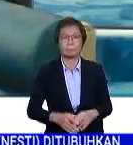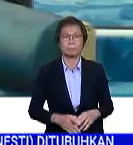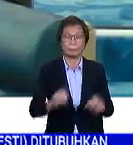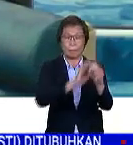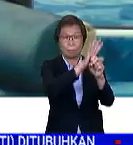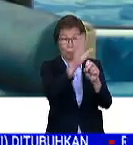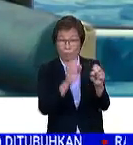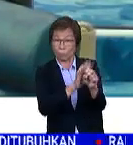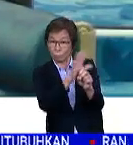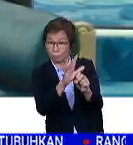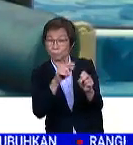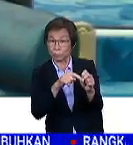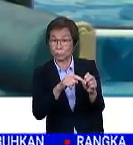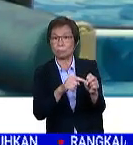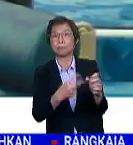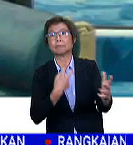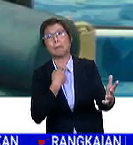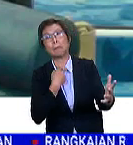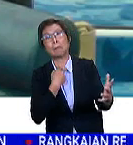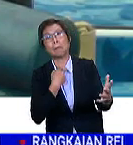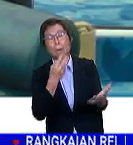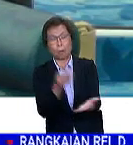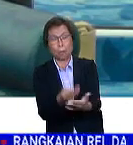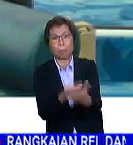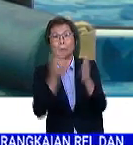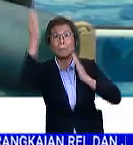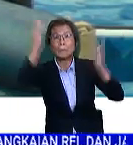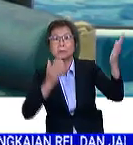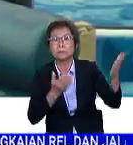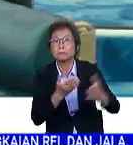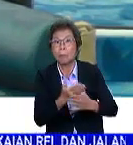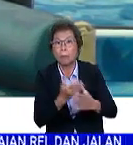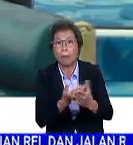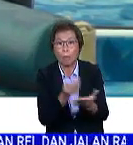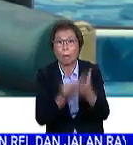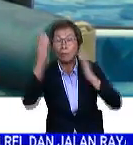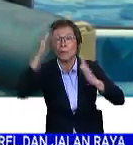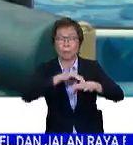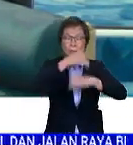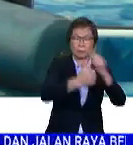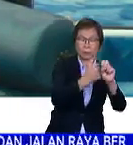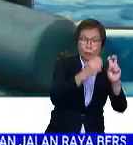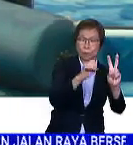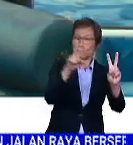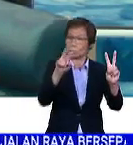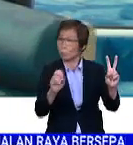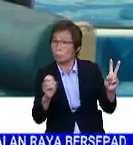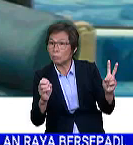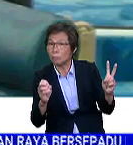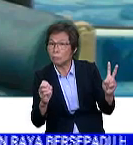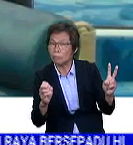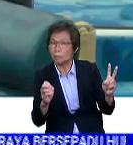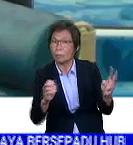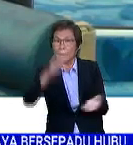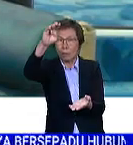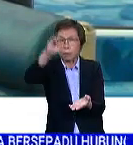Pandemik COVID-19 juga telah menjejaskan kedudukan keuangan negara. Pada tahun 2020,